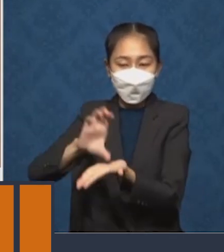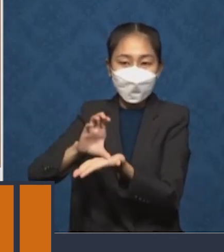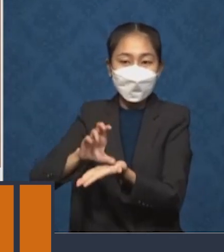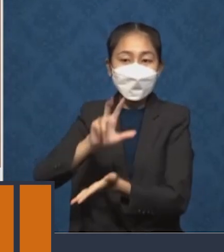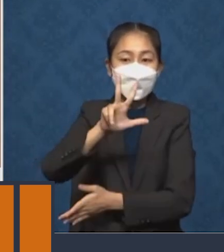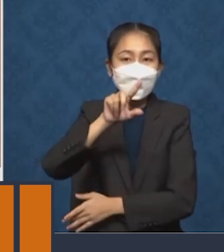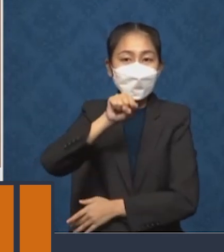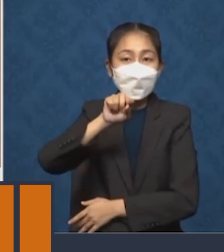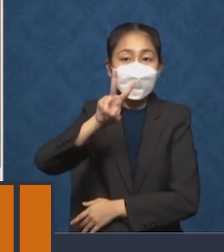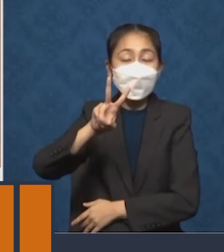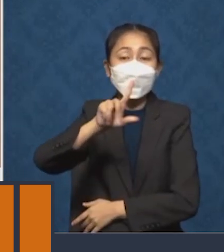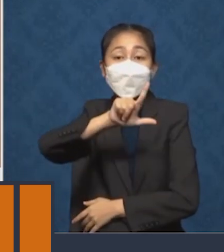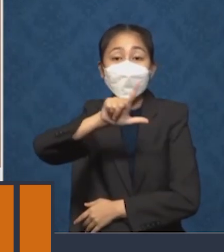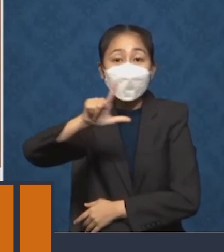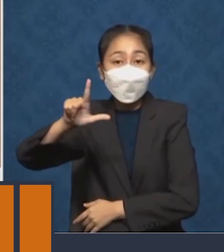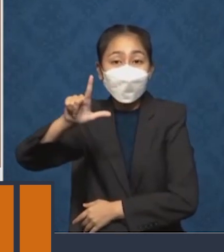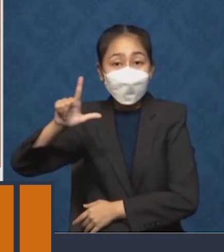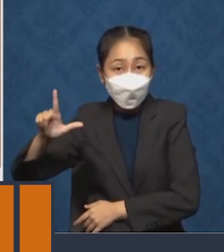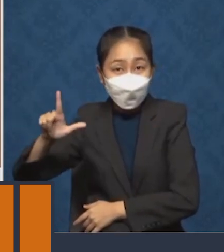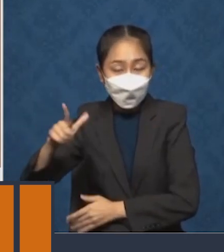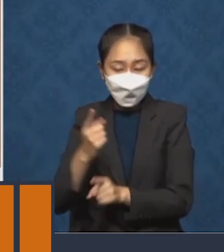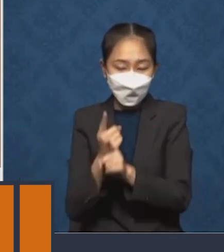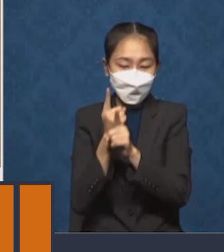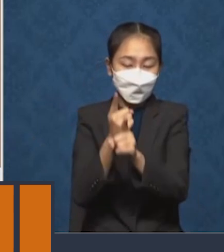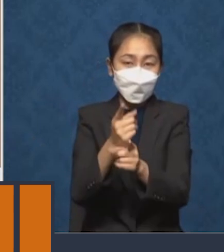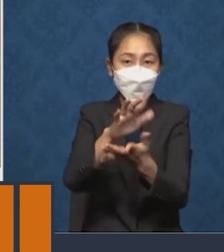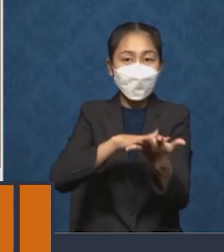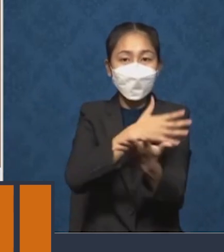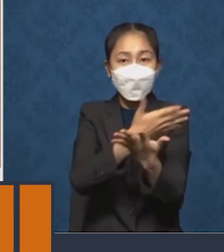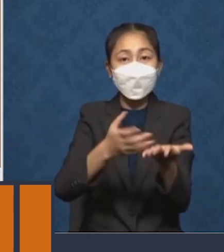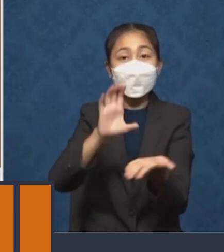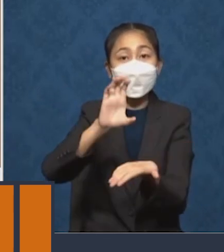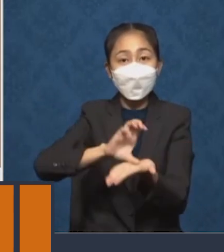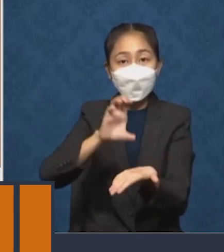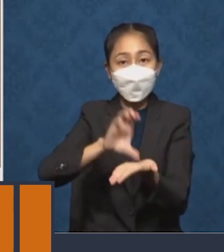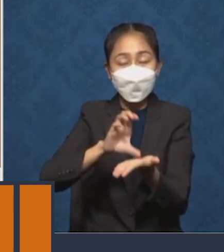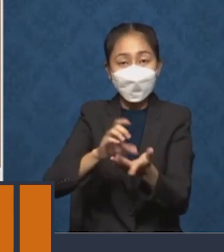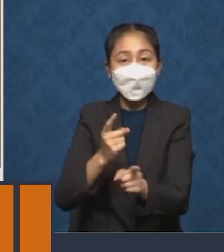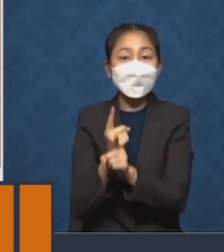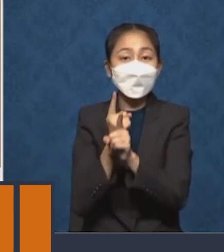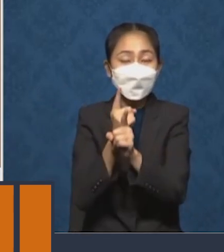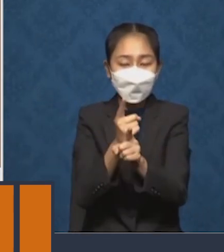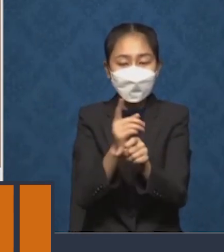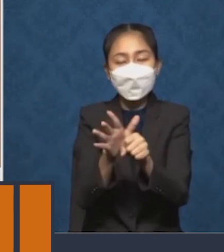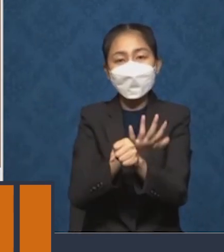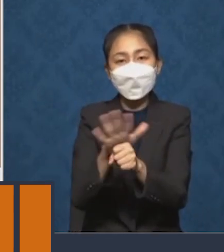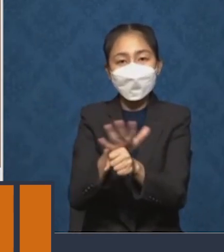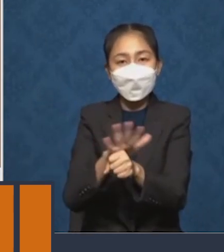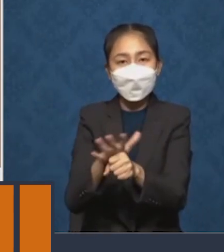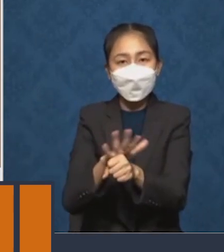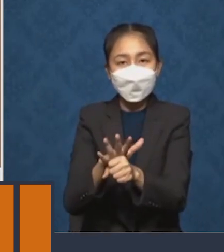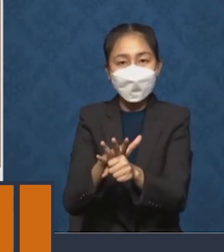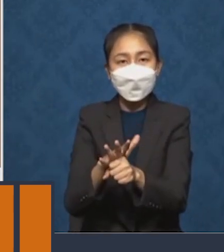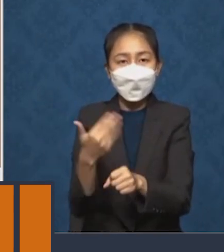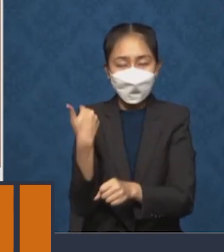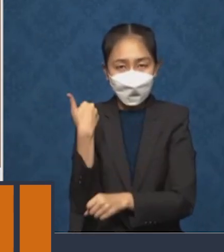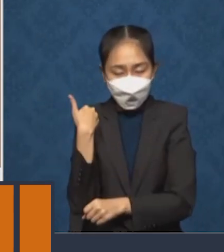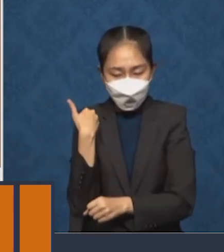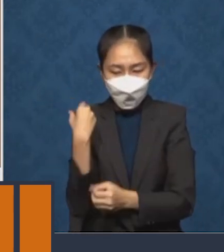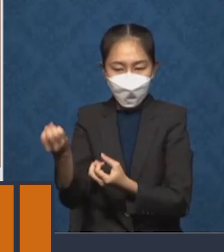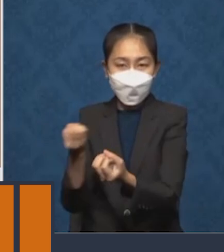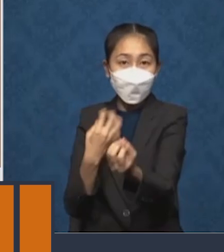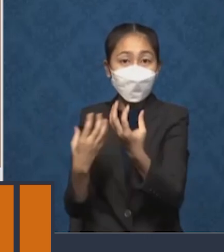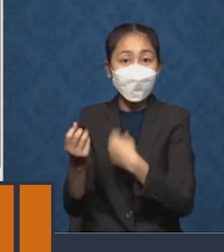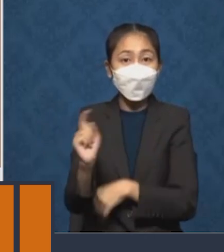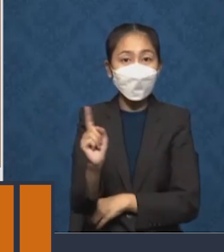ล้านตามแผนการงบประมาณแผนการคลังระยะปานกลางซึ่งหลายท่านก็มาพูดกับดิฉันนะคะ